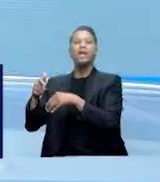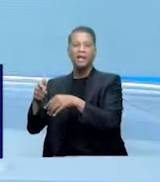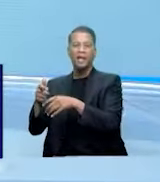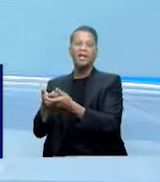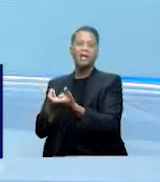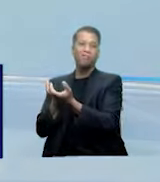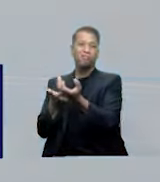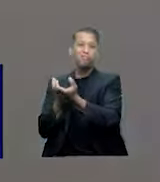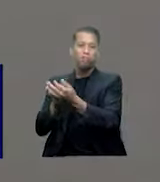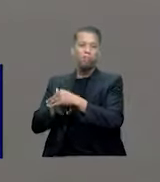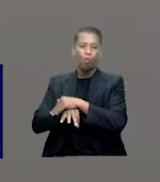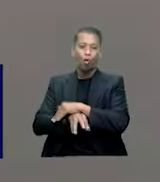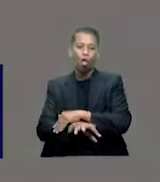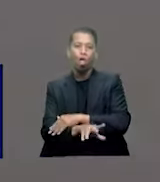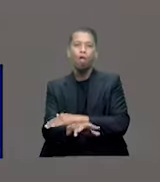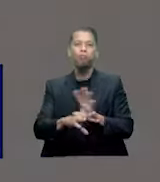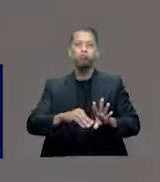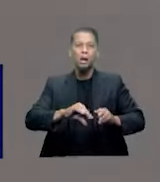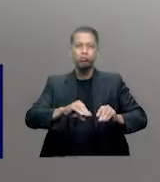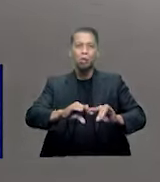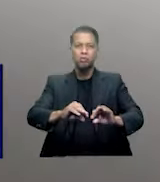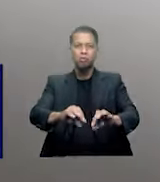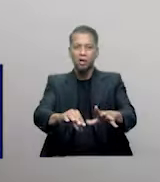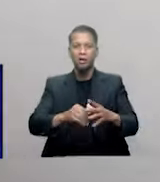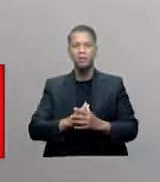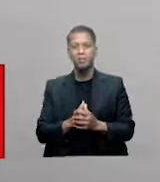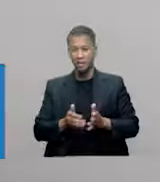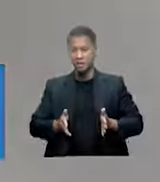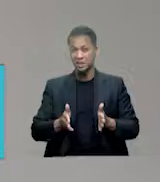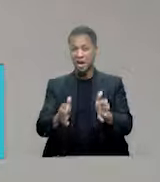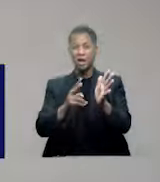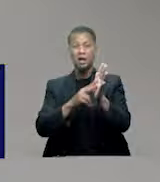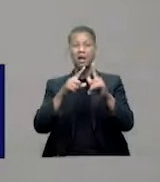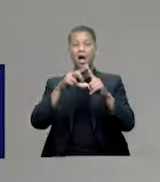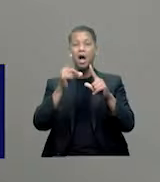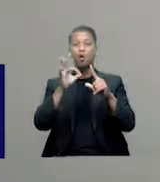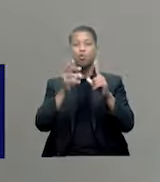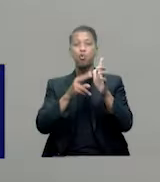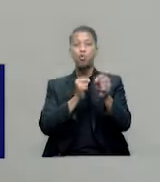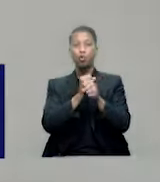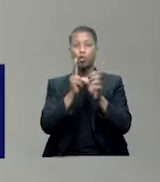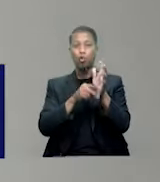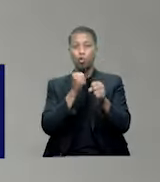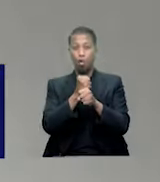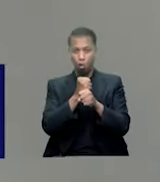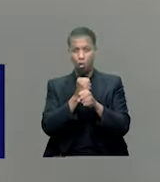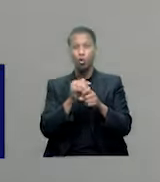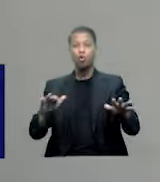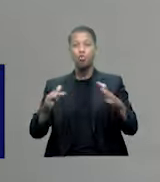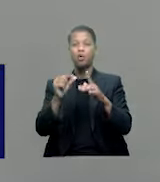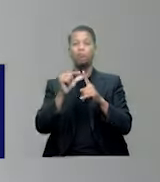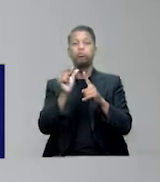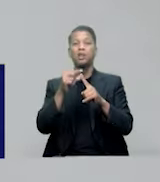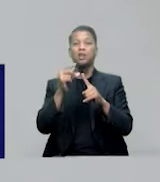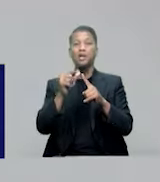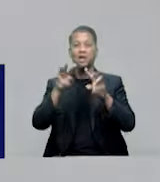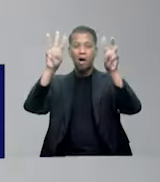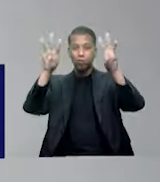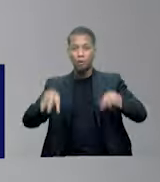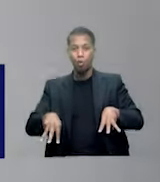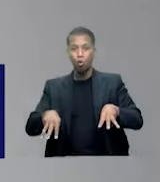kebakaran. Jalan raya kedep, limbah. Busa tebal memenuhi jalan raya Narogong di Desa Telanjuk Udik, Gunung